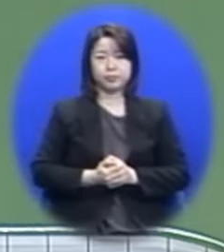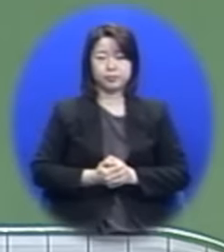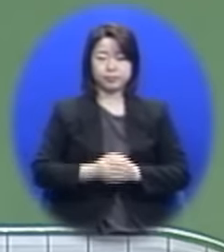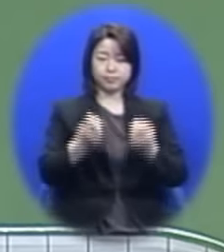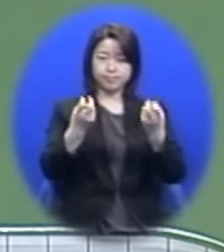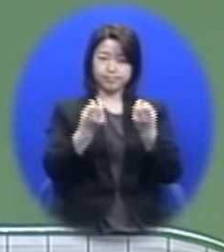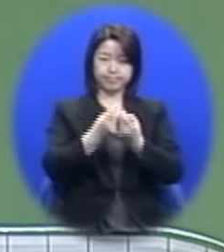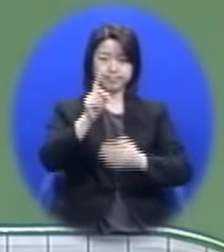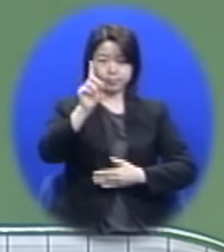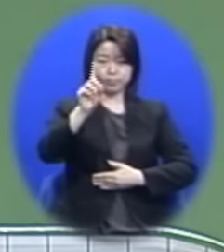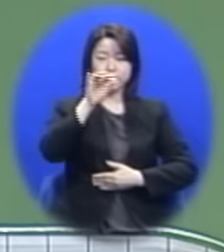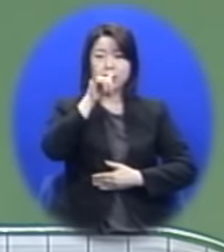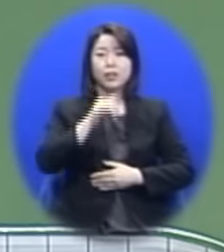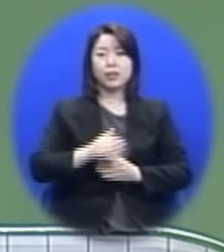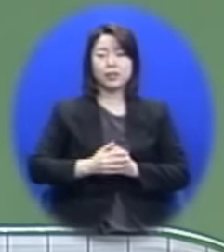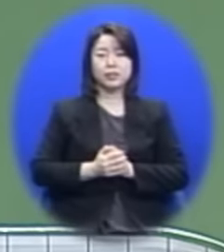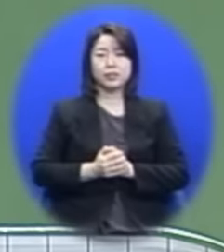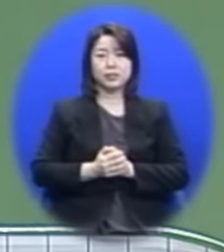방법은 하나 있습니다.